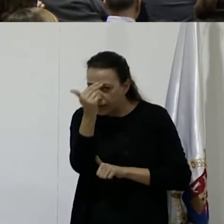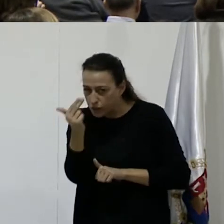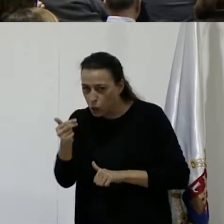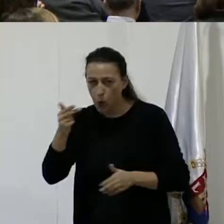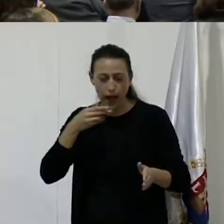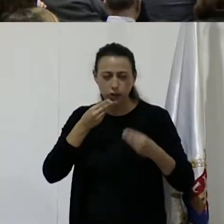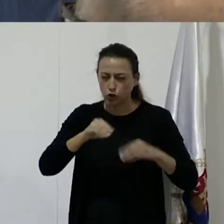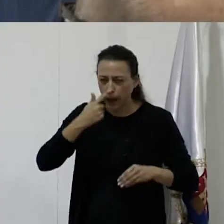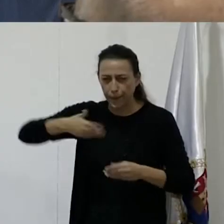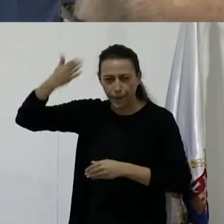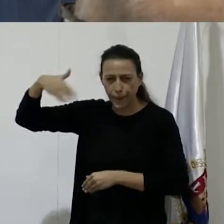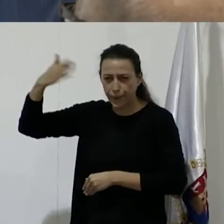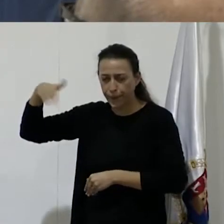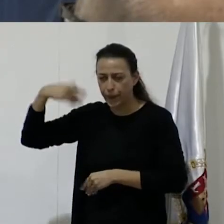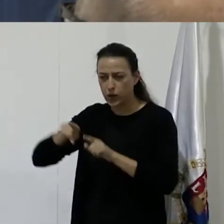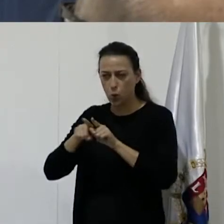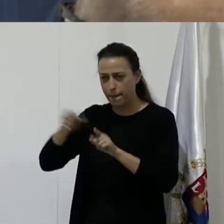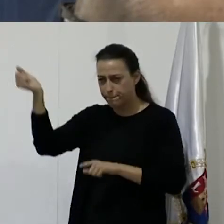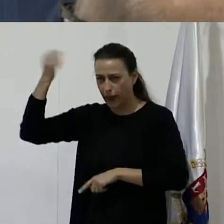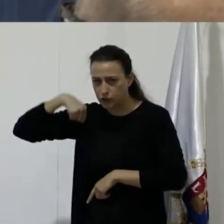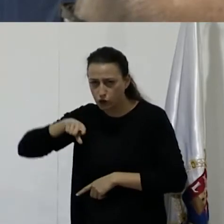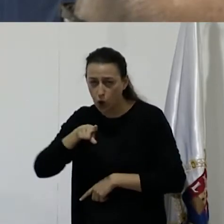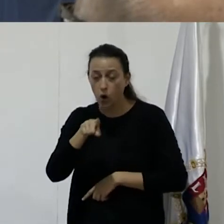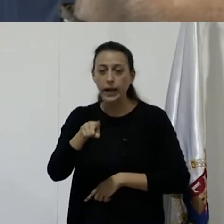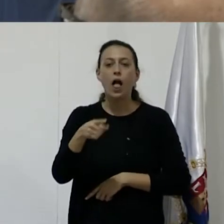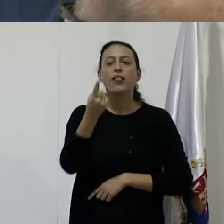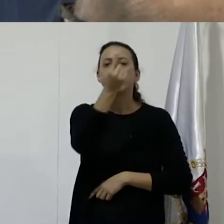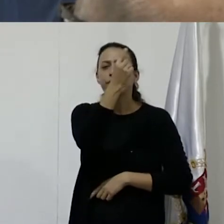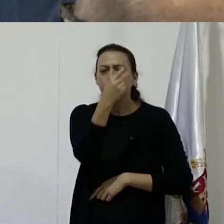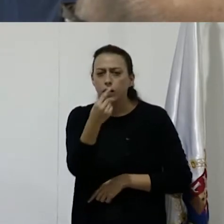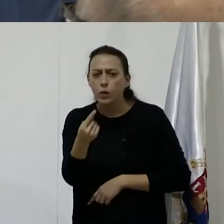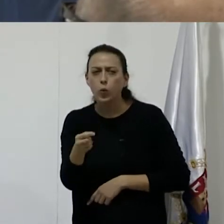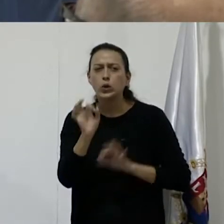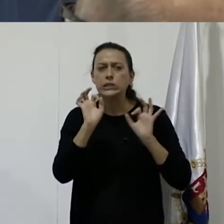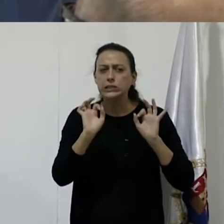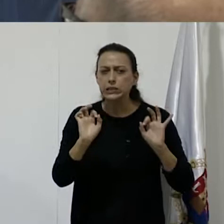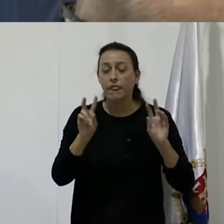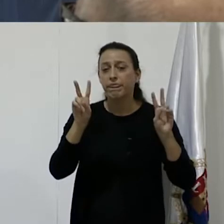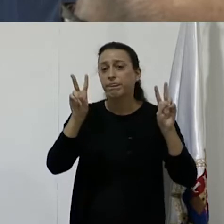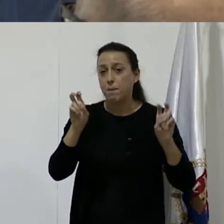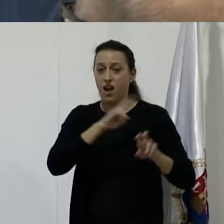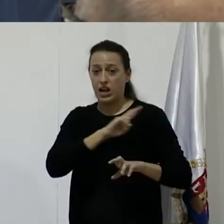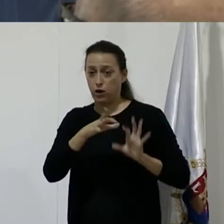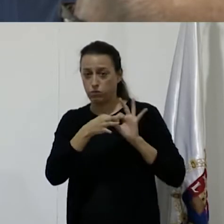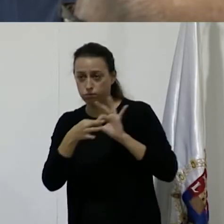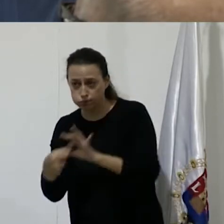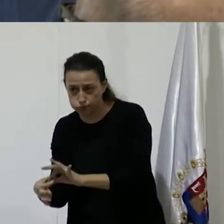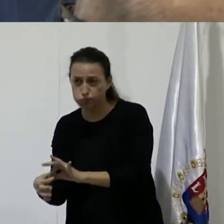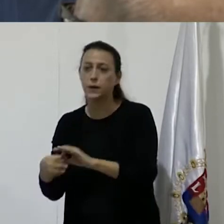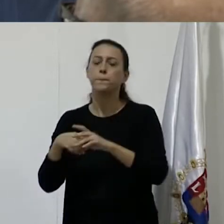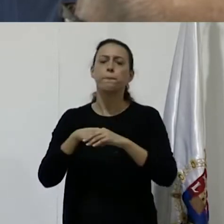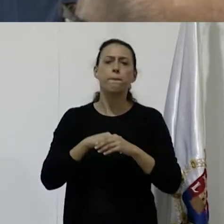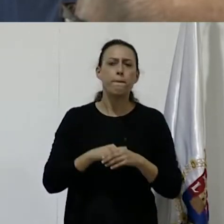sagrat, i amb aquests la pintura es va tornar figura i fons, mímesi de la naturalesa des dels seus